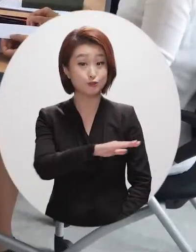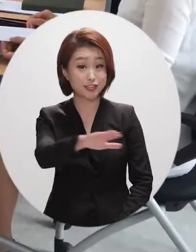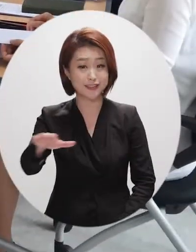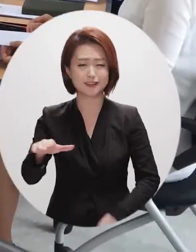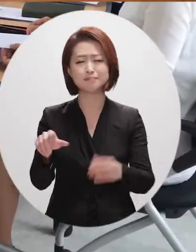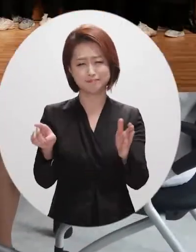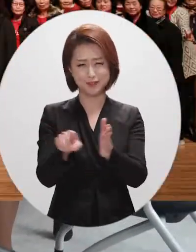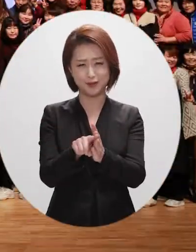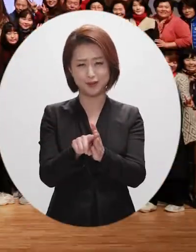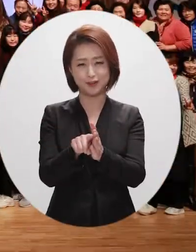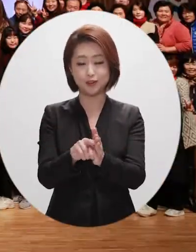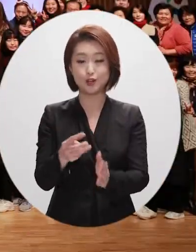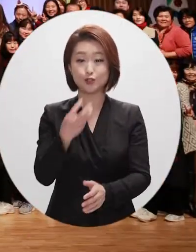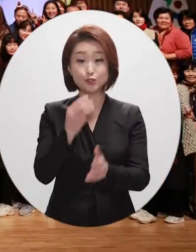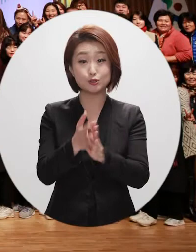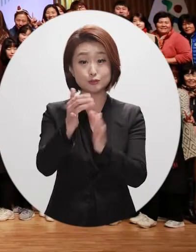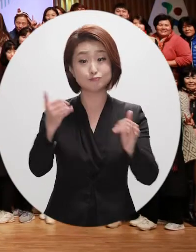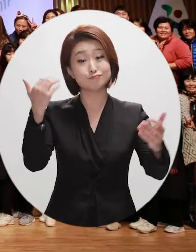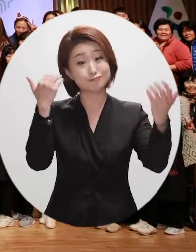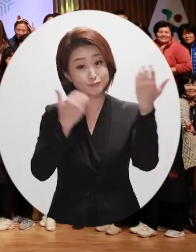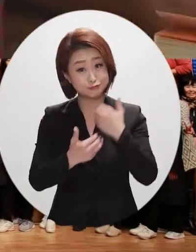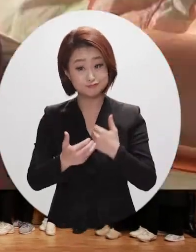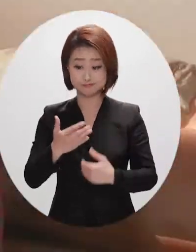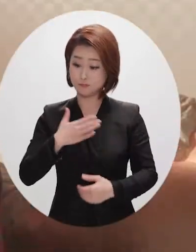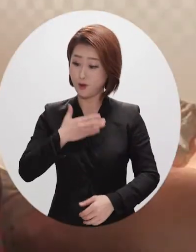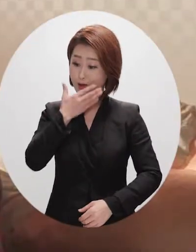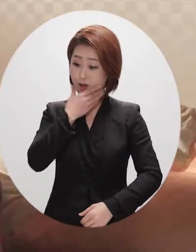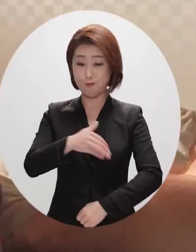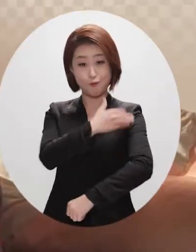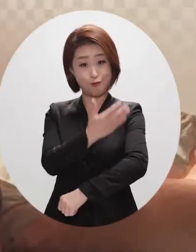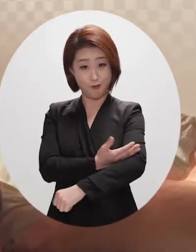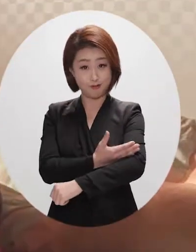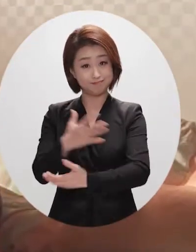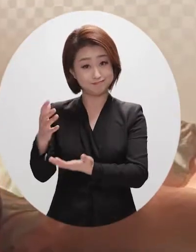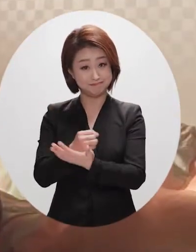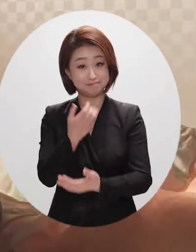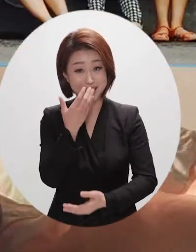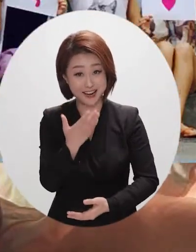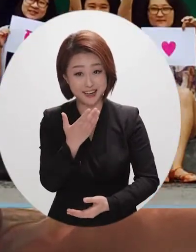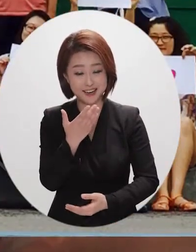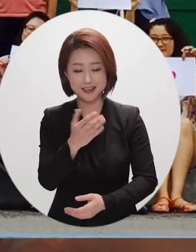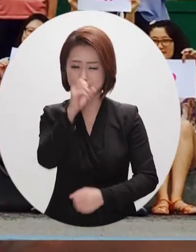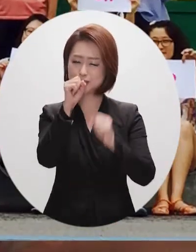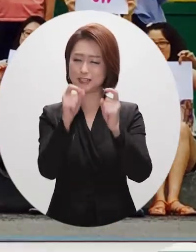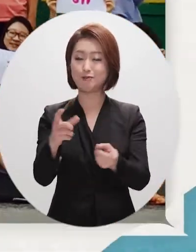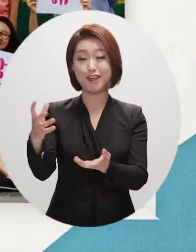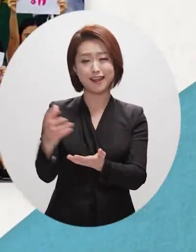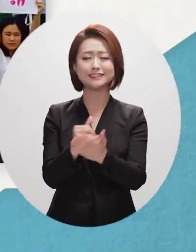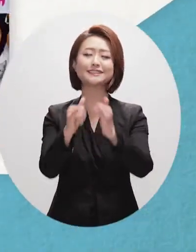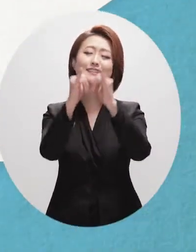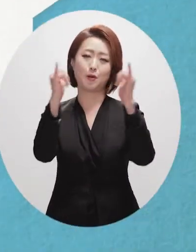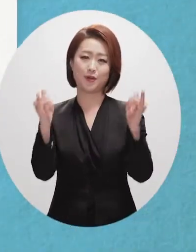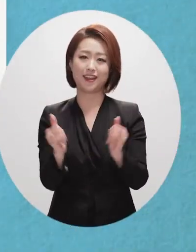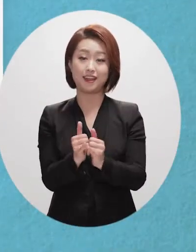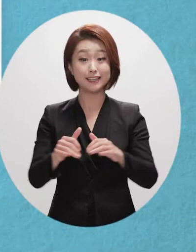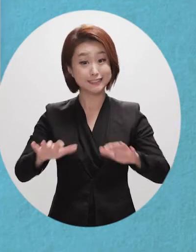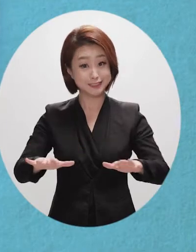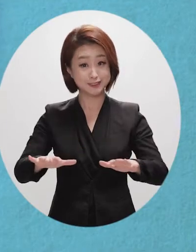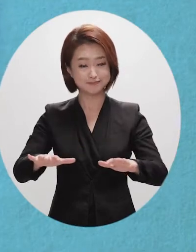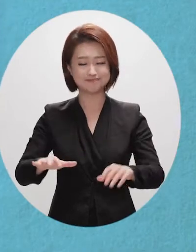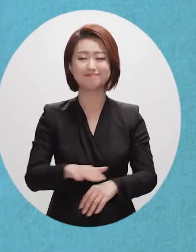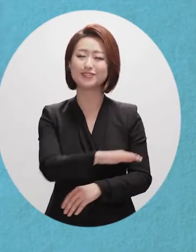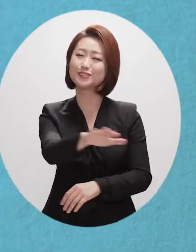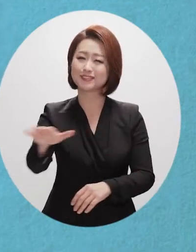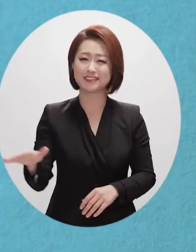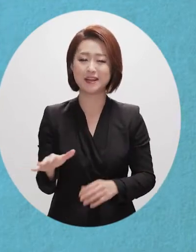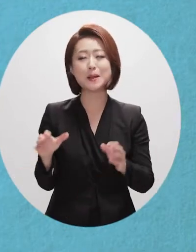우리는 믿습니다 서울시민 누구나 자신의 행복을 추구할 수 있고 기회를 가질 수 있는 사회를